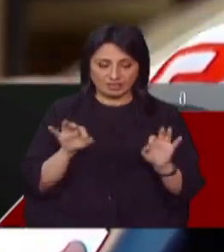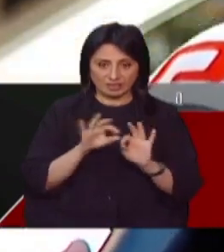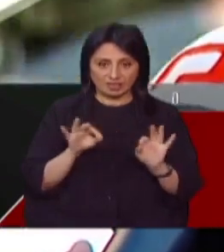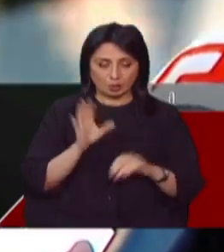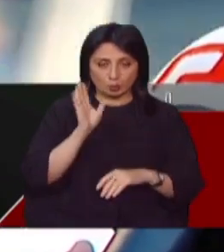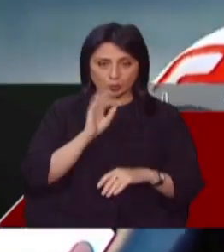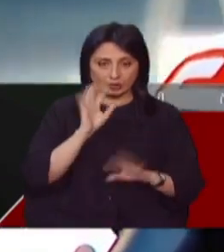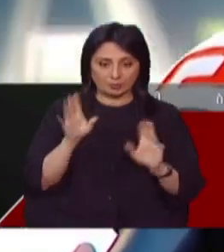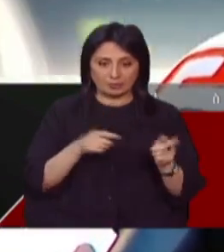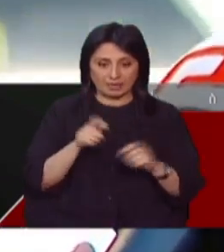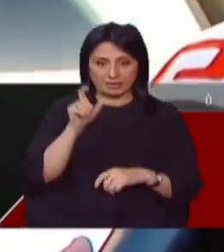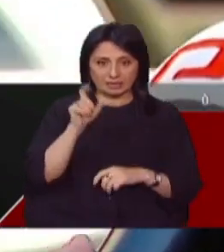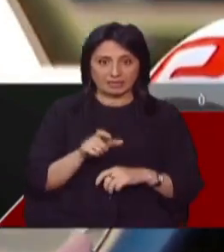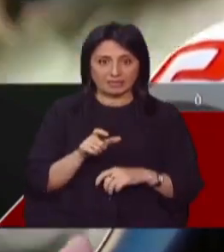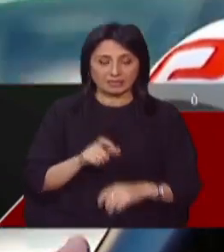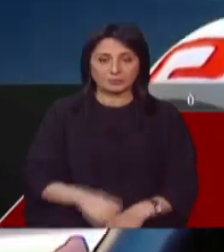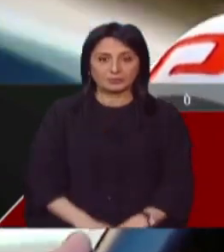როდესაც პრეზიდენტი